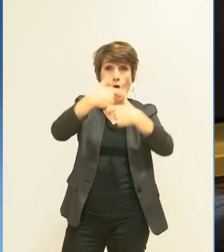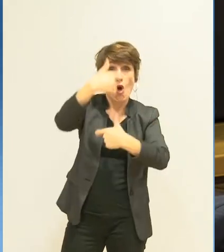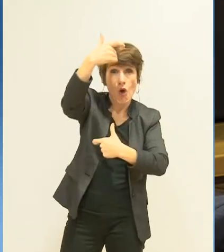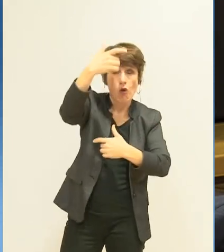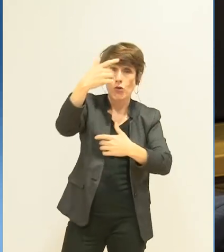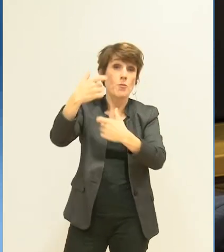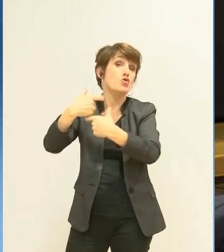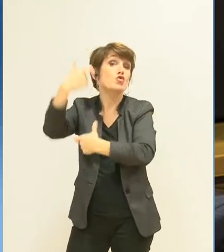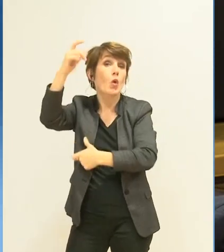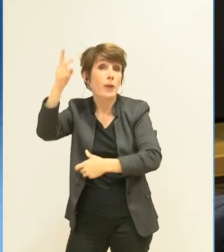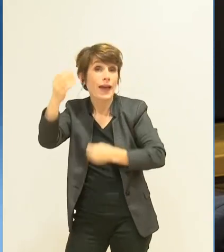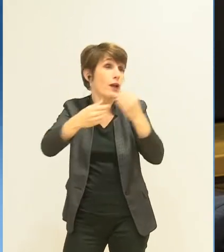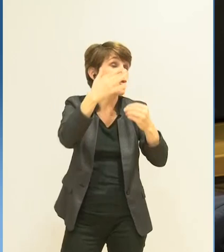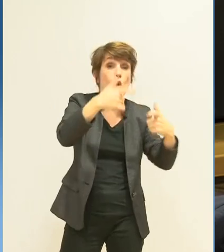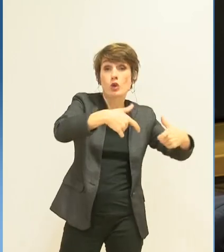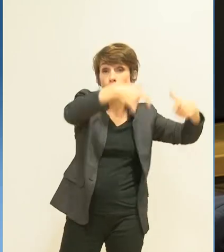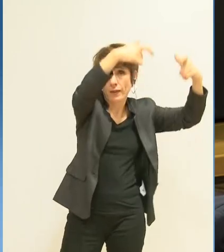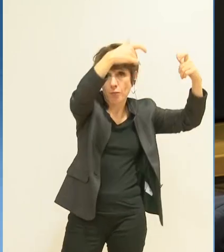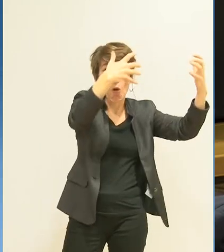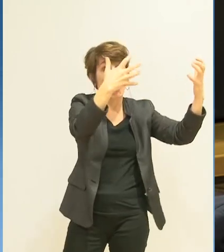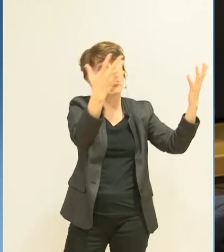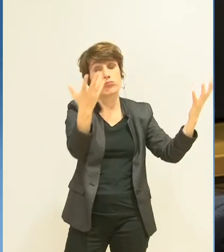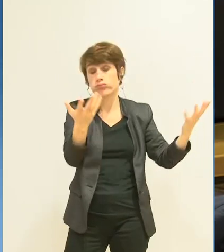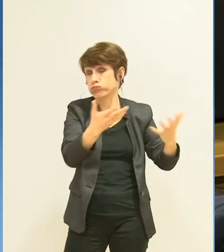autre que ce soit aussi pour